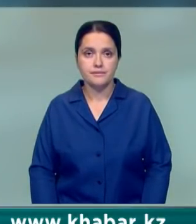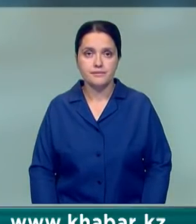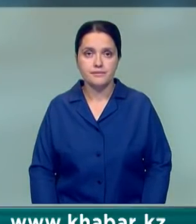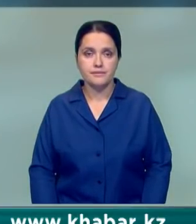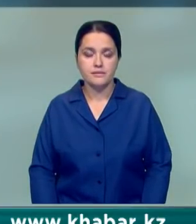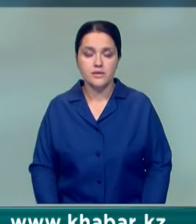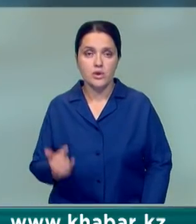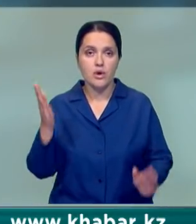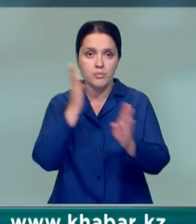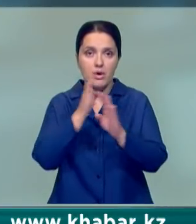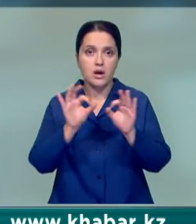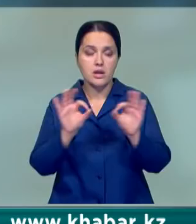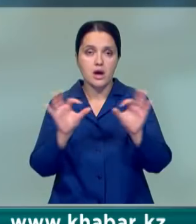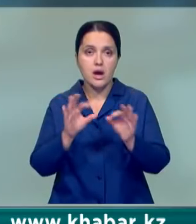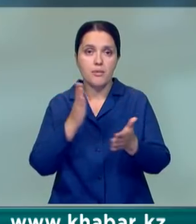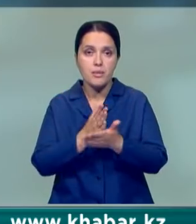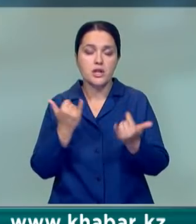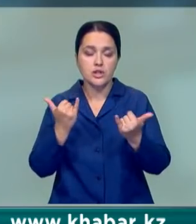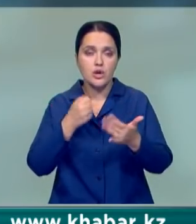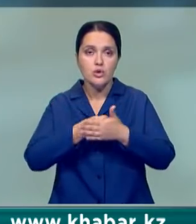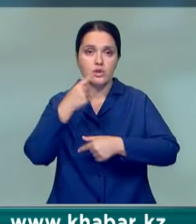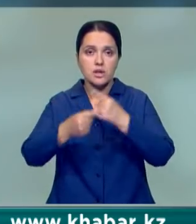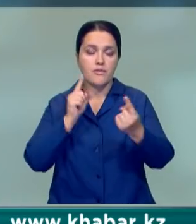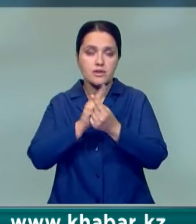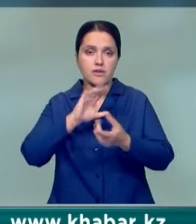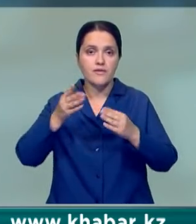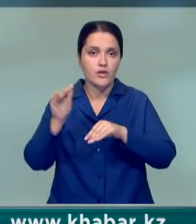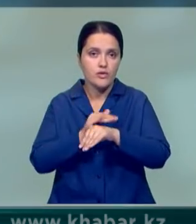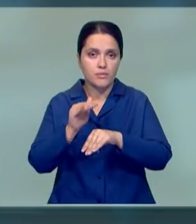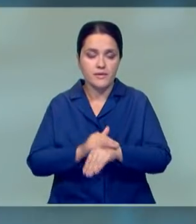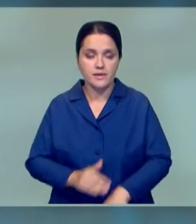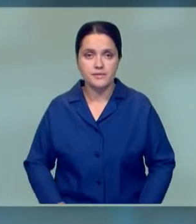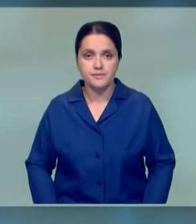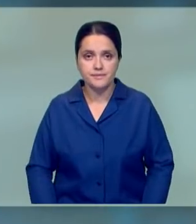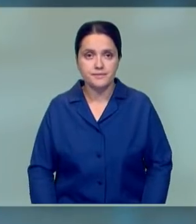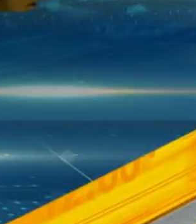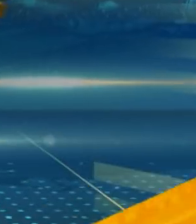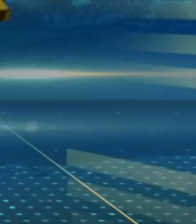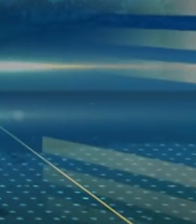погода будет в казахстане узнаете прямо сейчас я же с вами прощаюсь всего доброго и до свидания